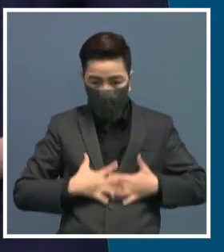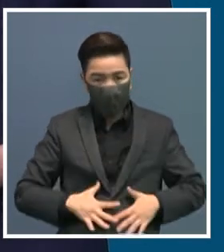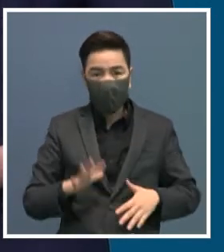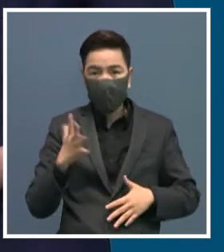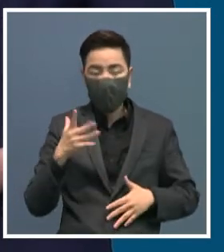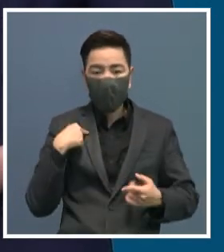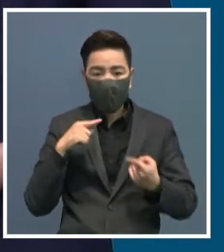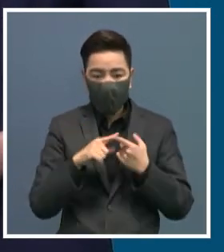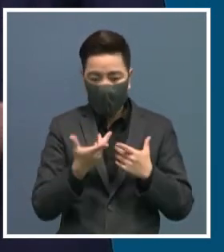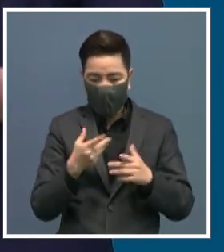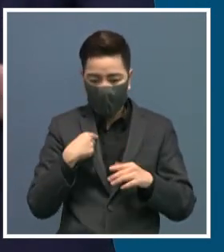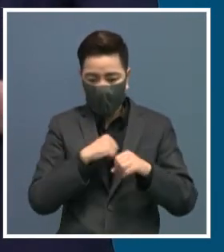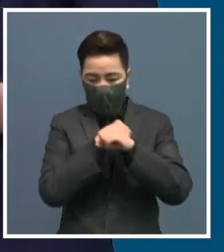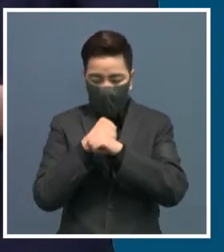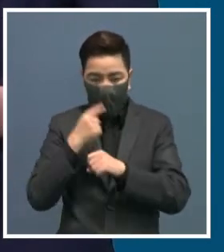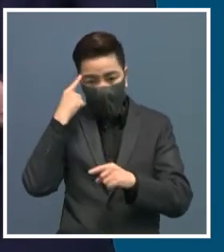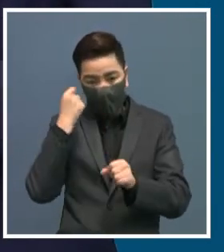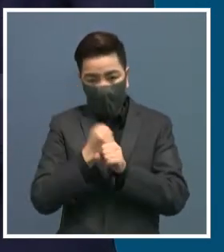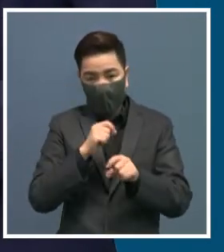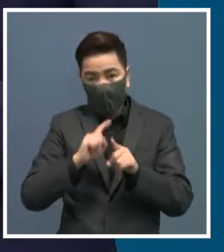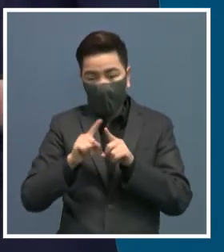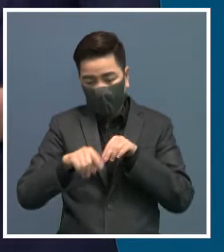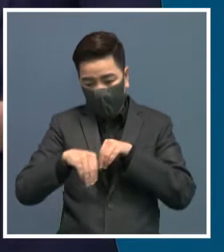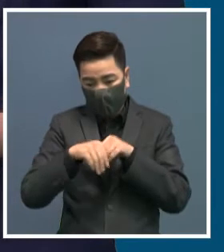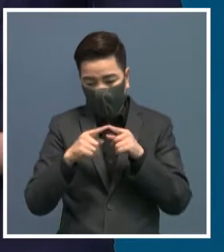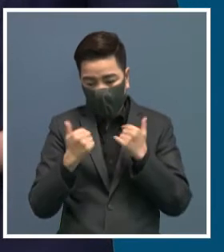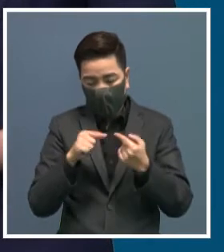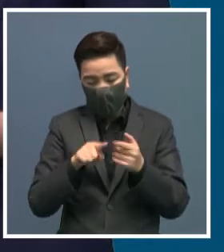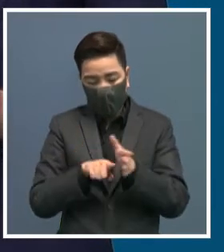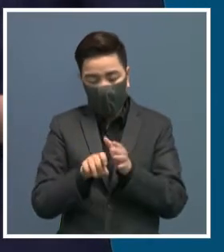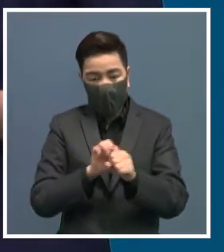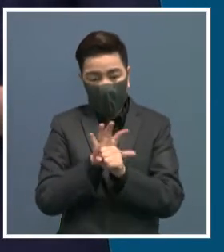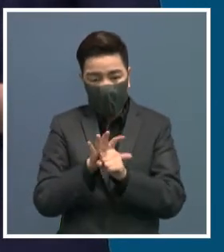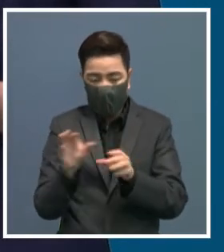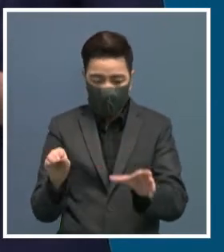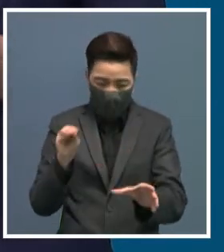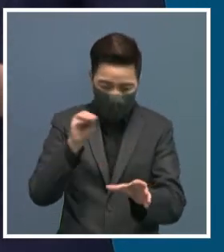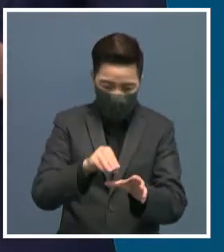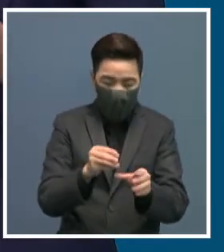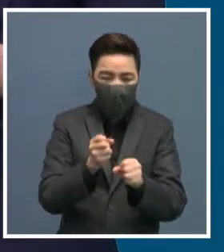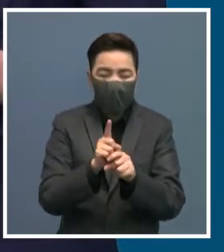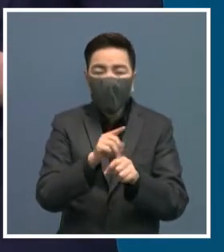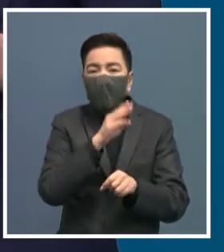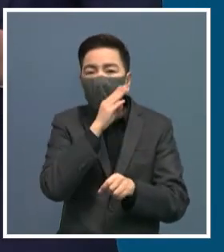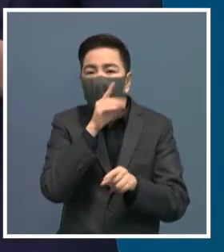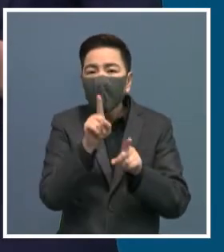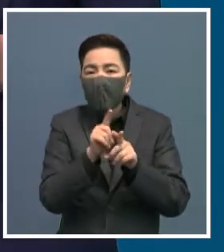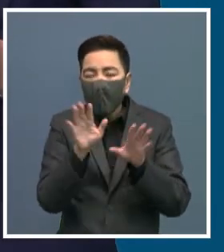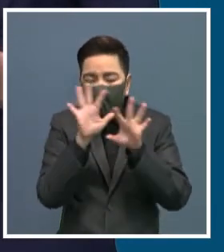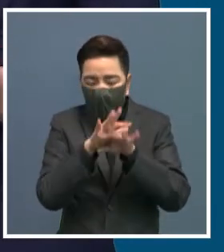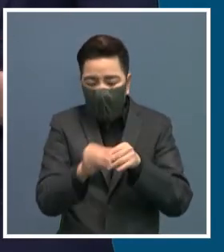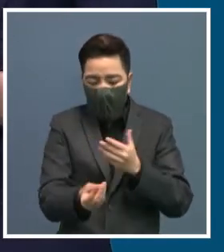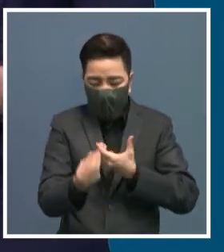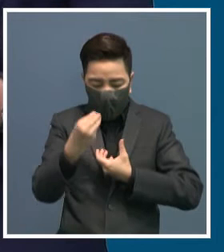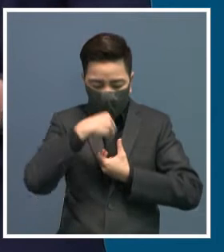กายได้แล้วก็นำสารคุ้มกรรมที่พันธุกรรมที่ใกล้เคียงกันกับโคโรน่าไวรัสบรรจุเข้าไปเหมือนกับว่าเป็นรถที่นำ